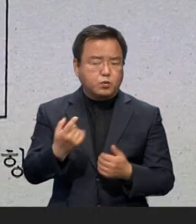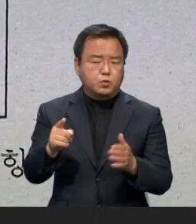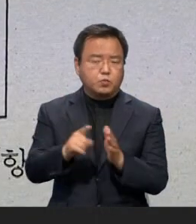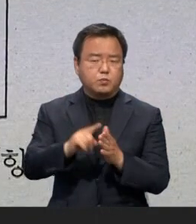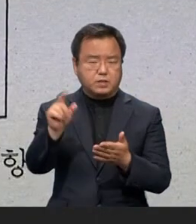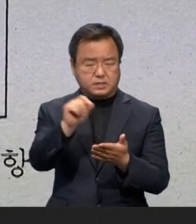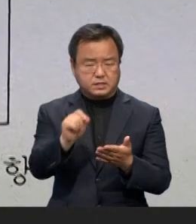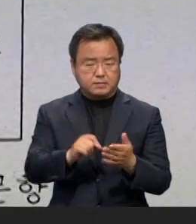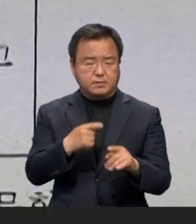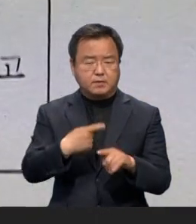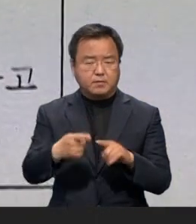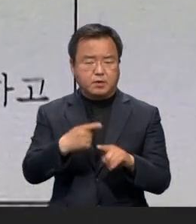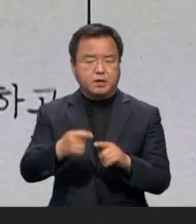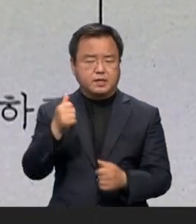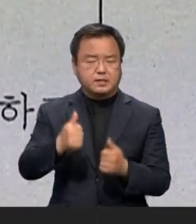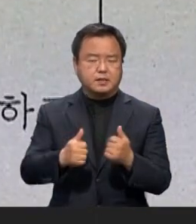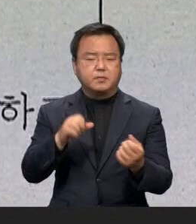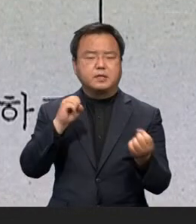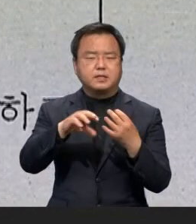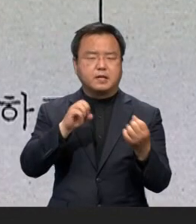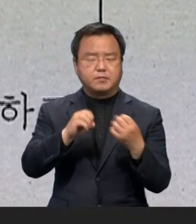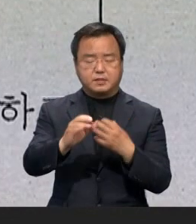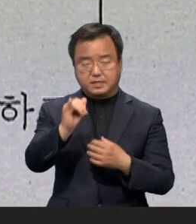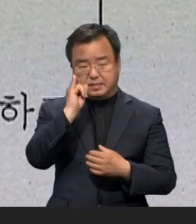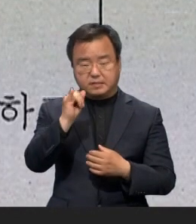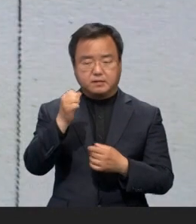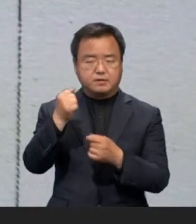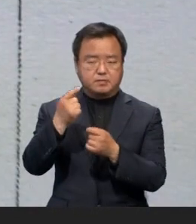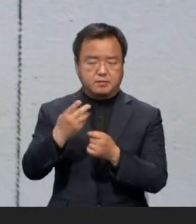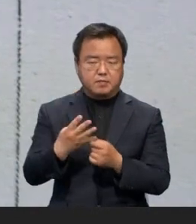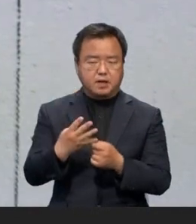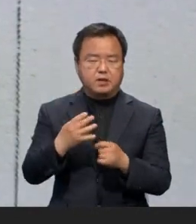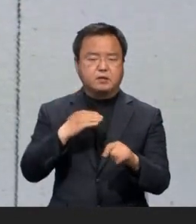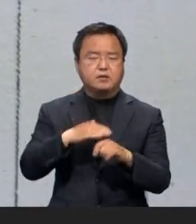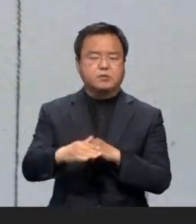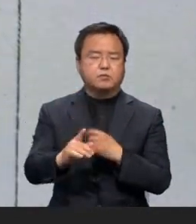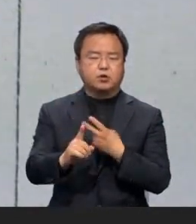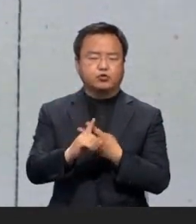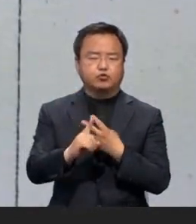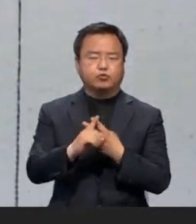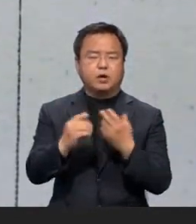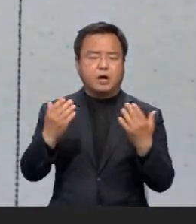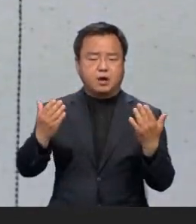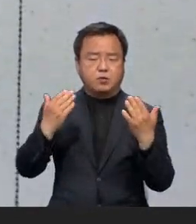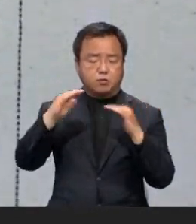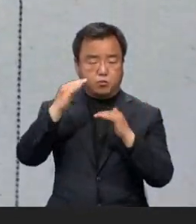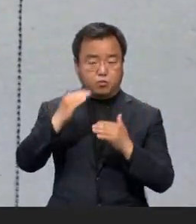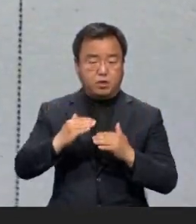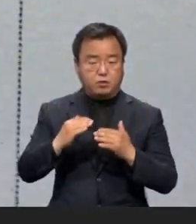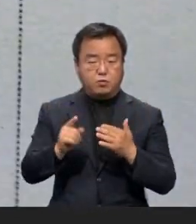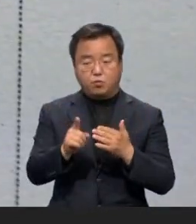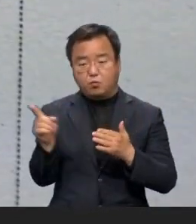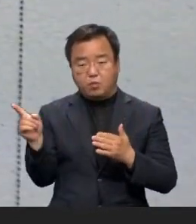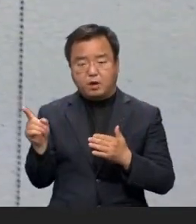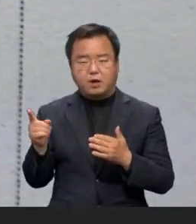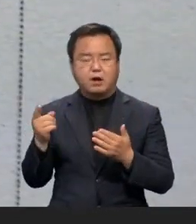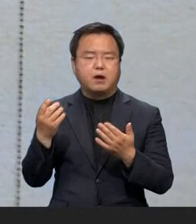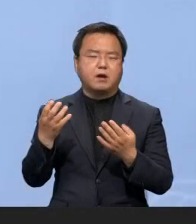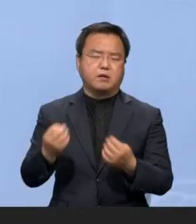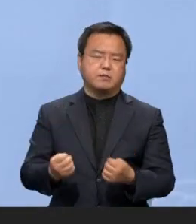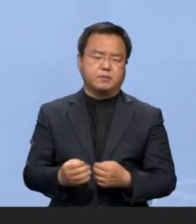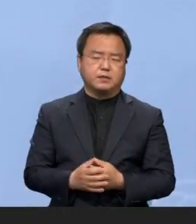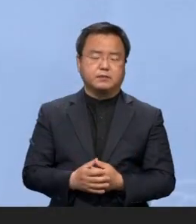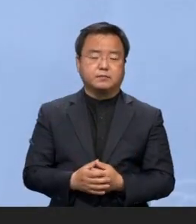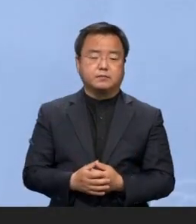대부분 답이 정해진 대권 시기인 데다 사실상 중학교 과정을 벗어나는 범위에서 출제되는 경우가 많습니다